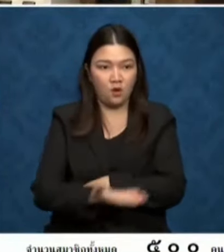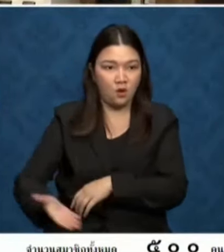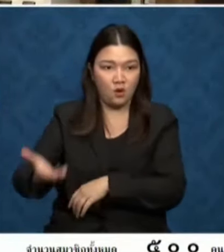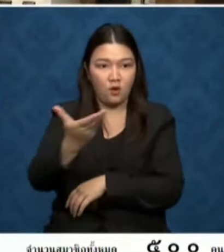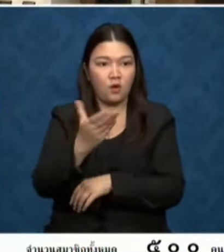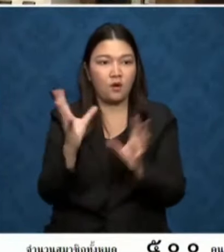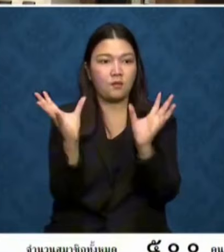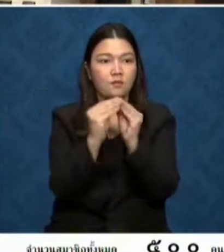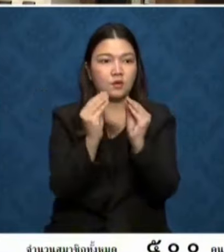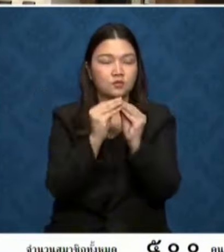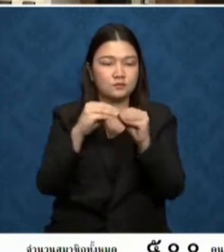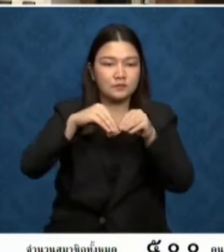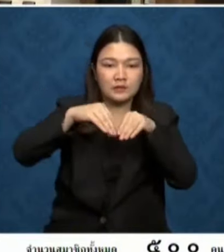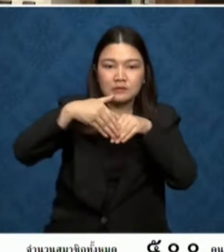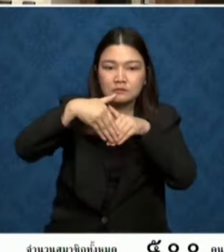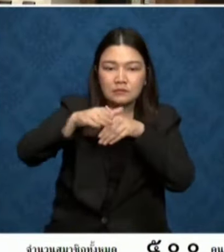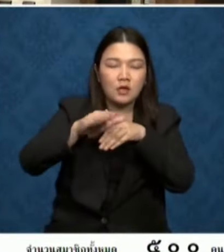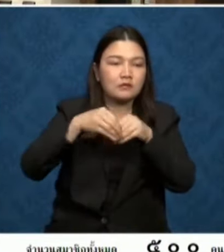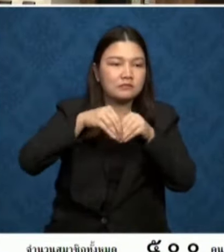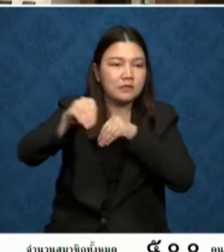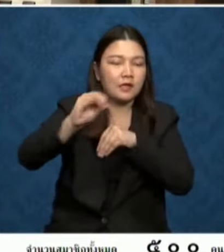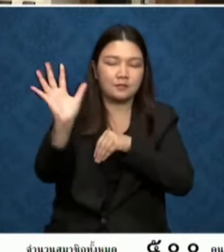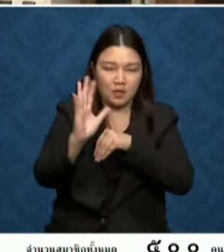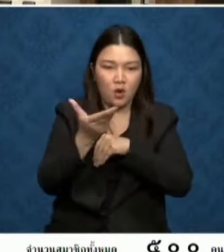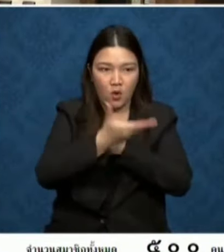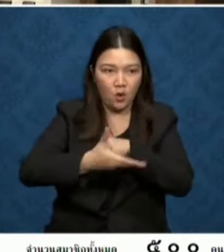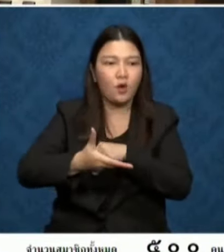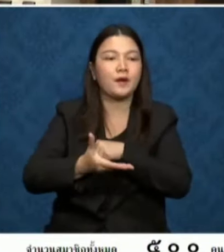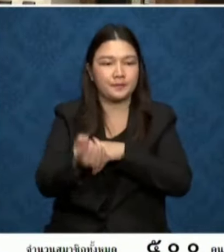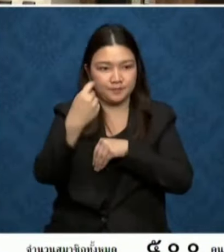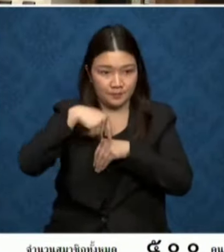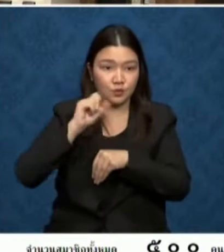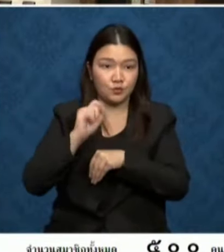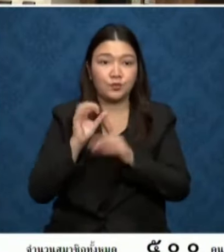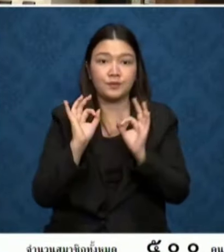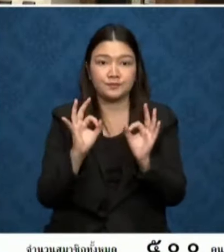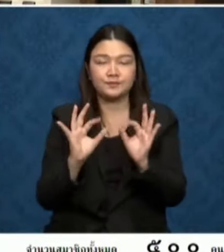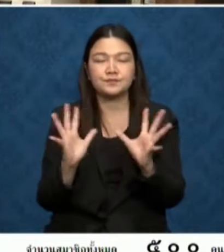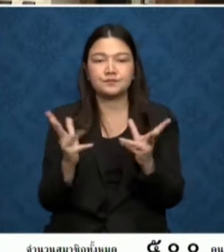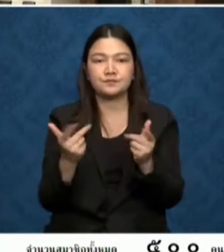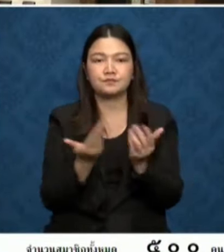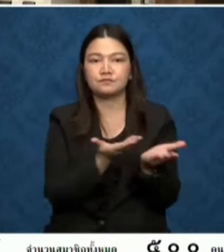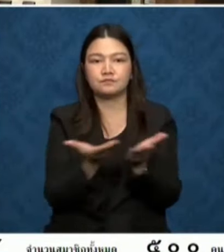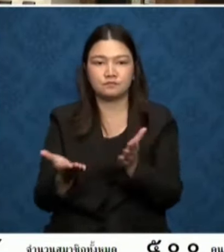อยู่ไม่ไกลจากห้องประชุมเพื่อเตรียมลงมติด้วยนะครับขอเชิญฝ่ายเลขาครับ